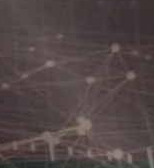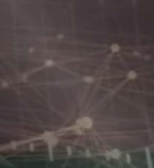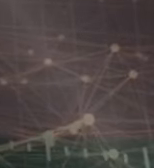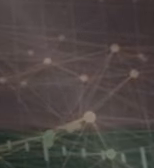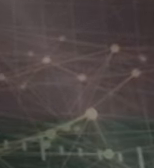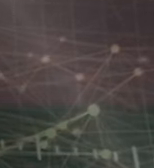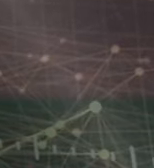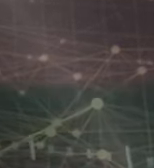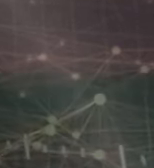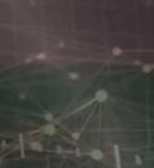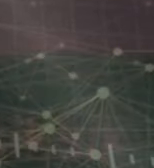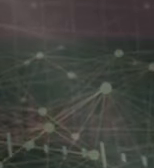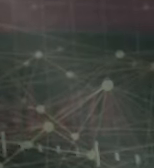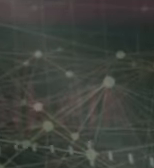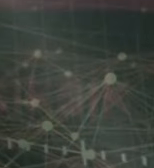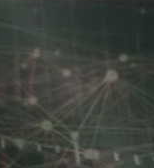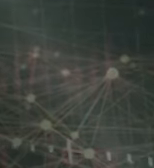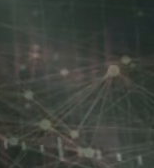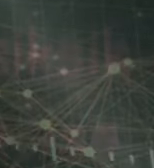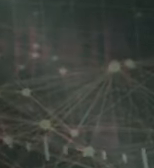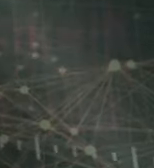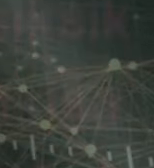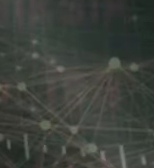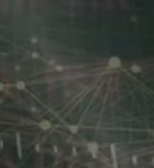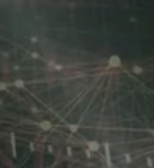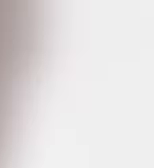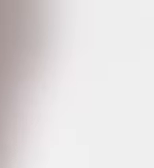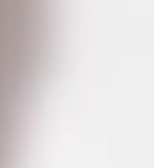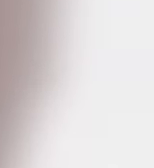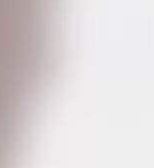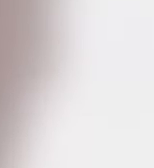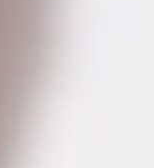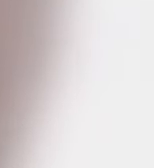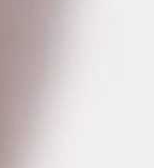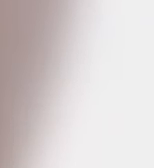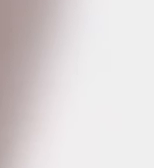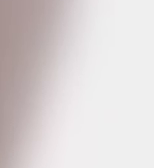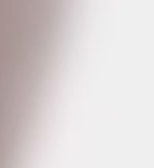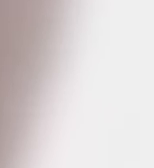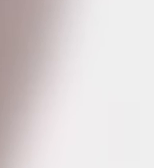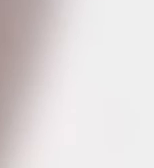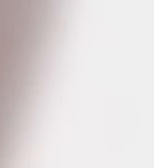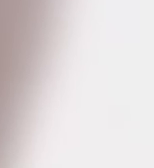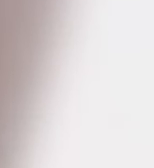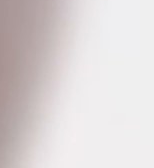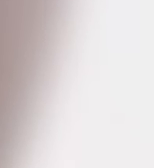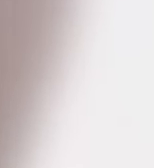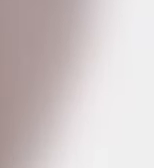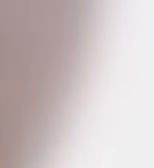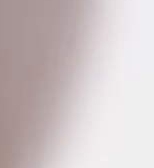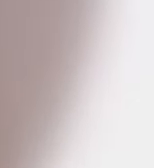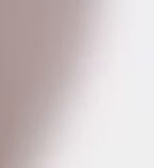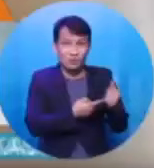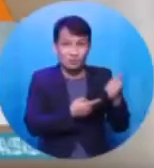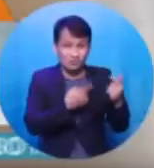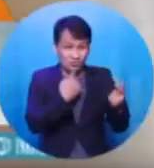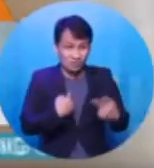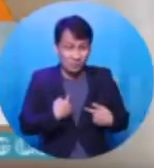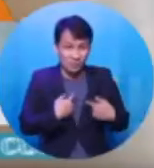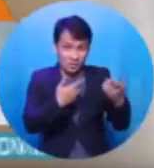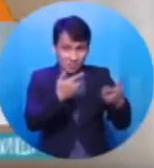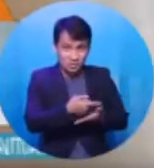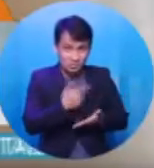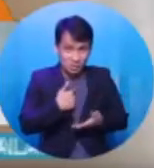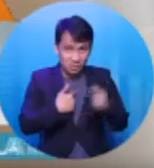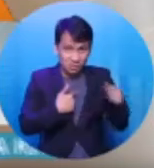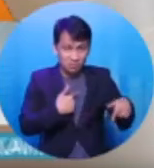inyo mamamatay o kaya ikaw na lang yung papatayin ko. Sabi niya pong ganun. Hindi ko kayo hahayaan maging masaya. Yun po yung sabi ng babae, sir. At